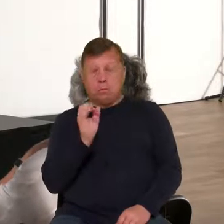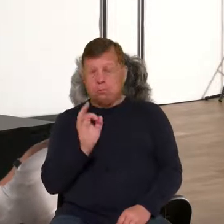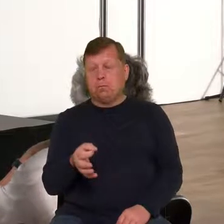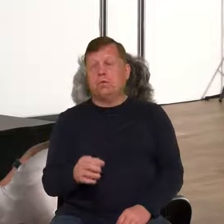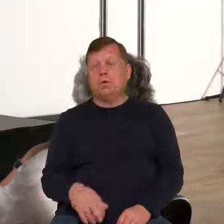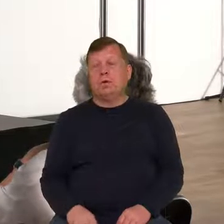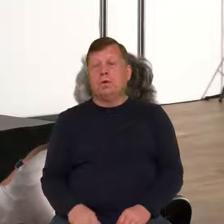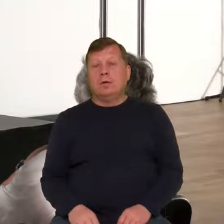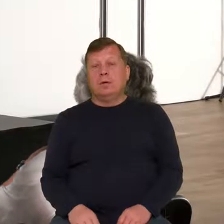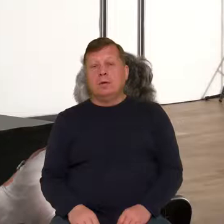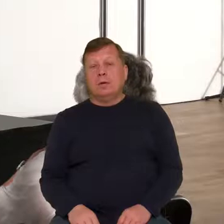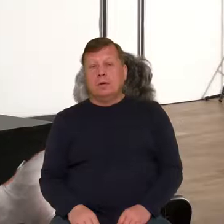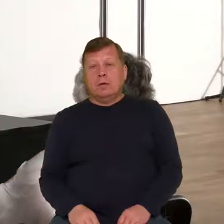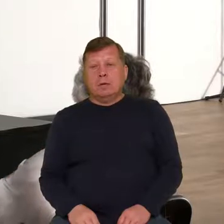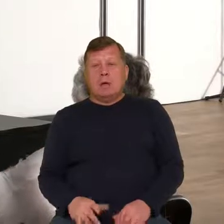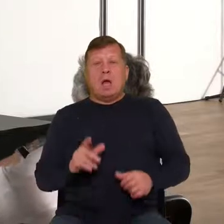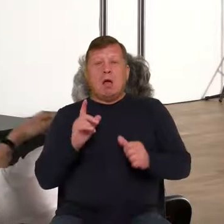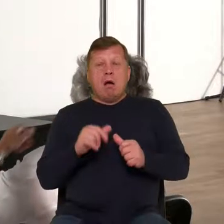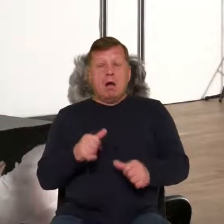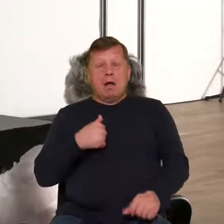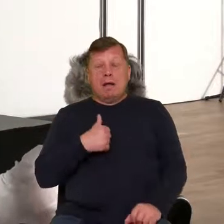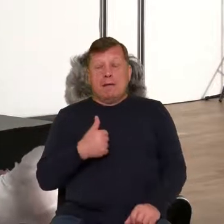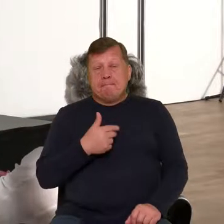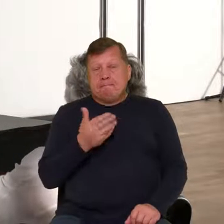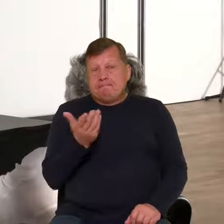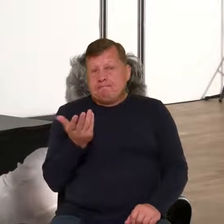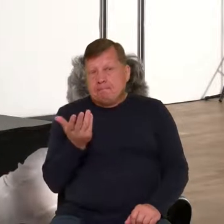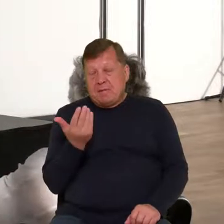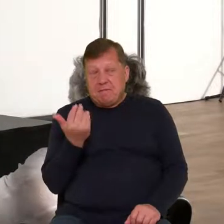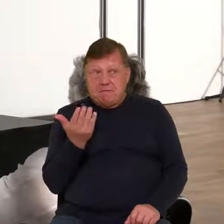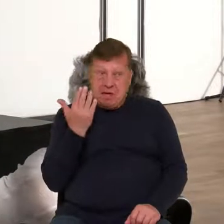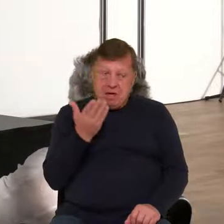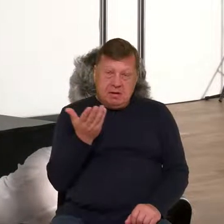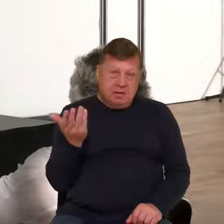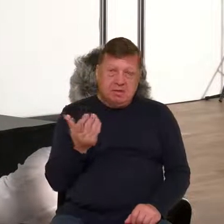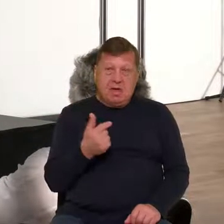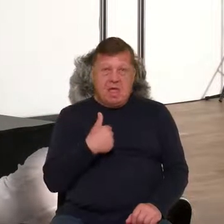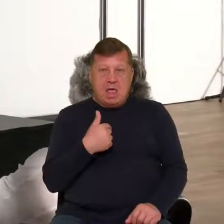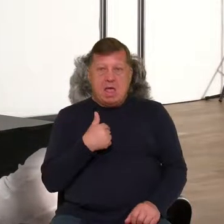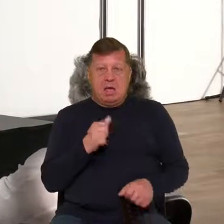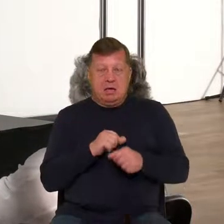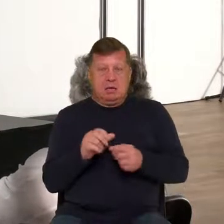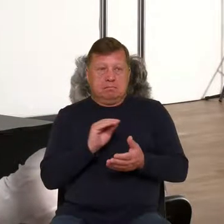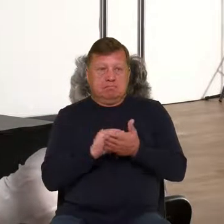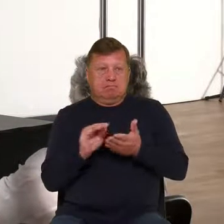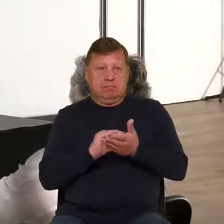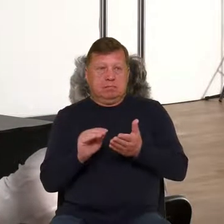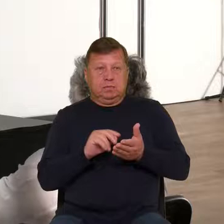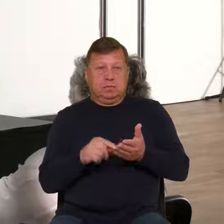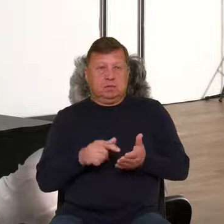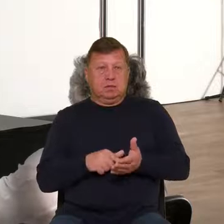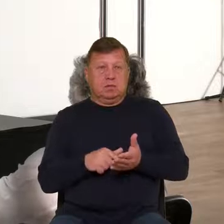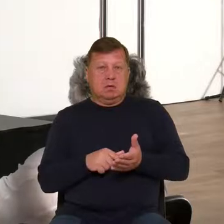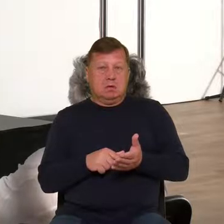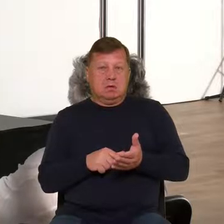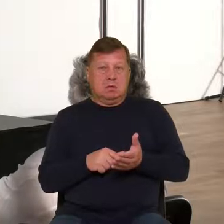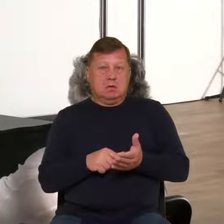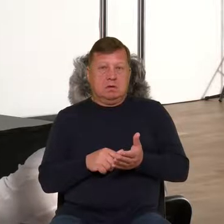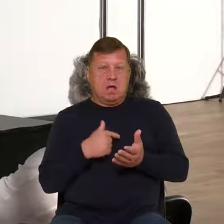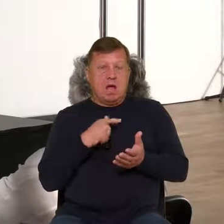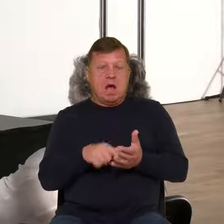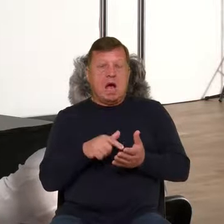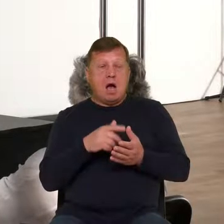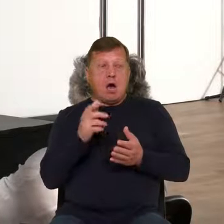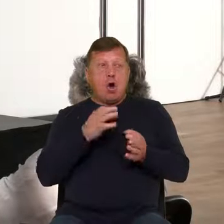Natomiast potem powiedziałem, nie wiem czy wiecie, ale jestem pisarzem, nowelistą, piszę fikcję. No,